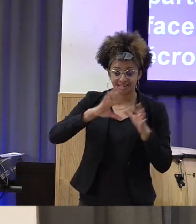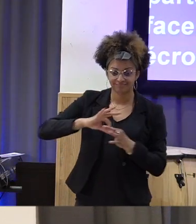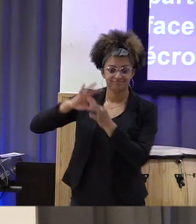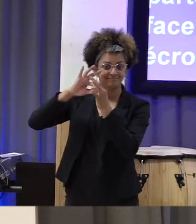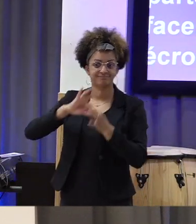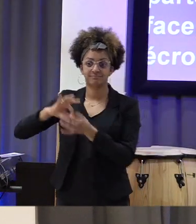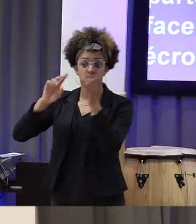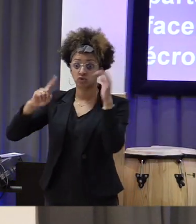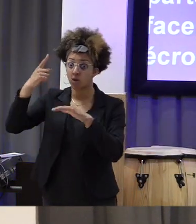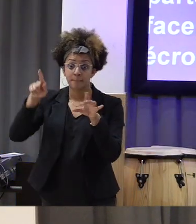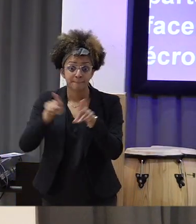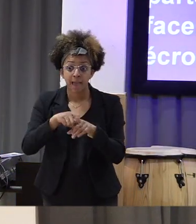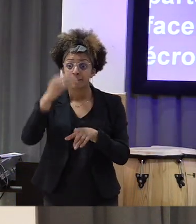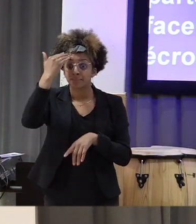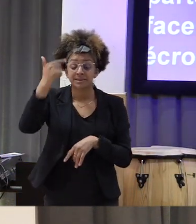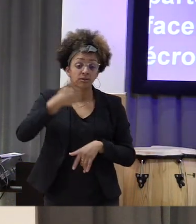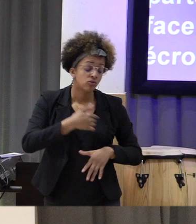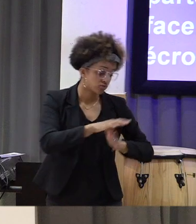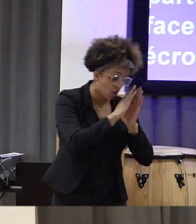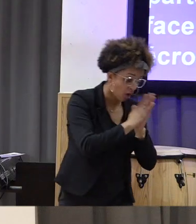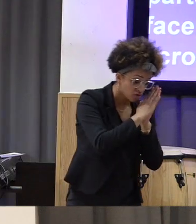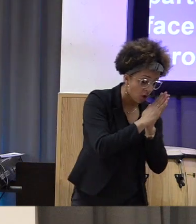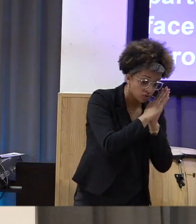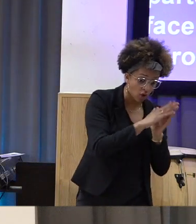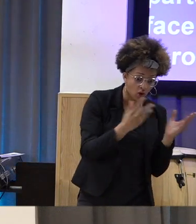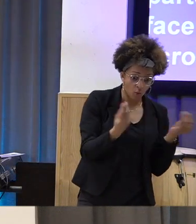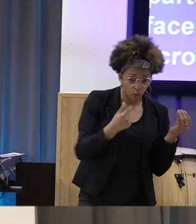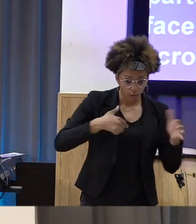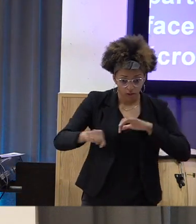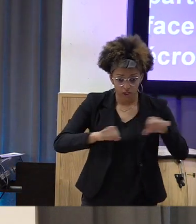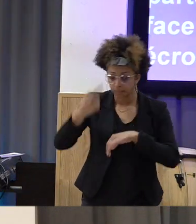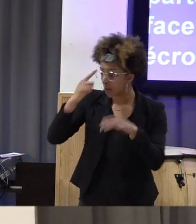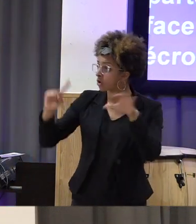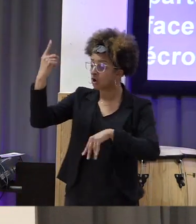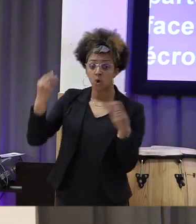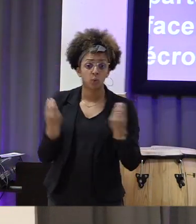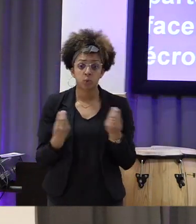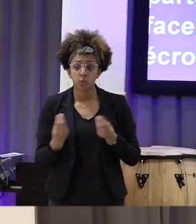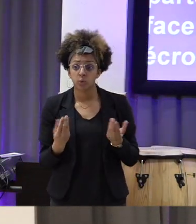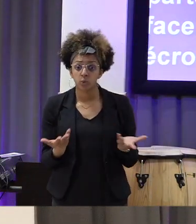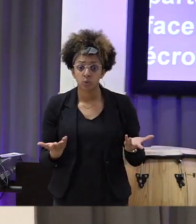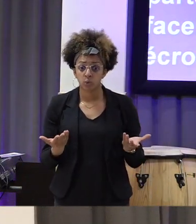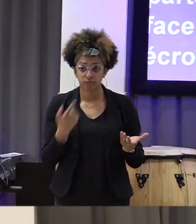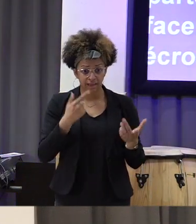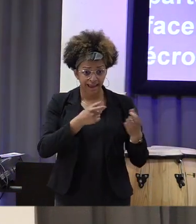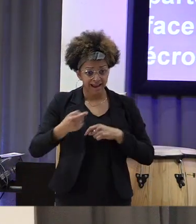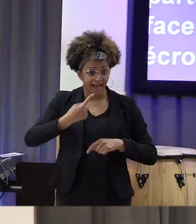dormons, nous ne pouvons rien faire pour le Seigneur. Nous sommes des paresseux.